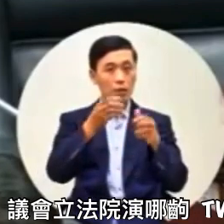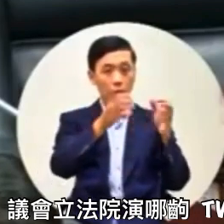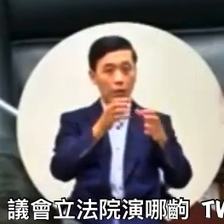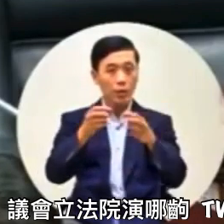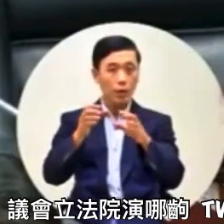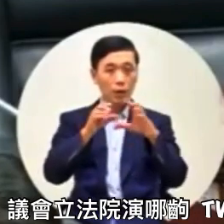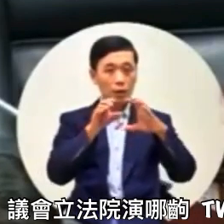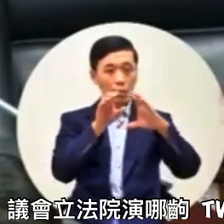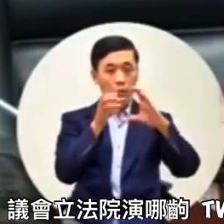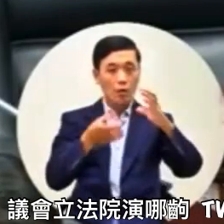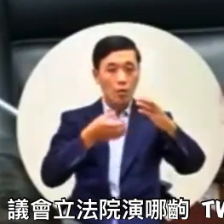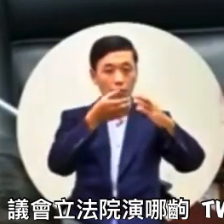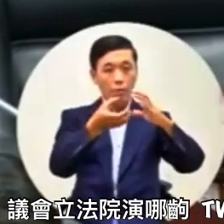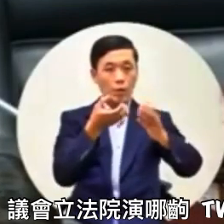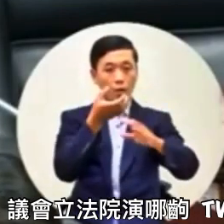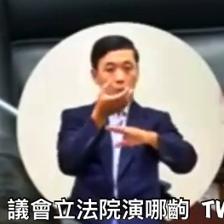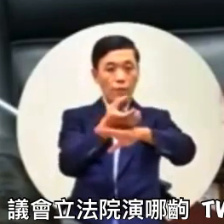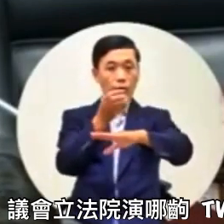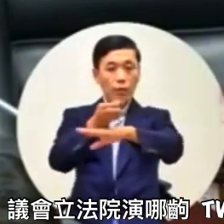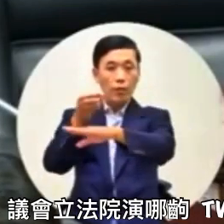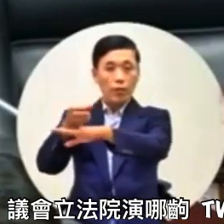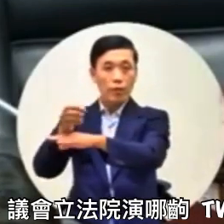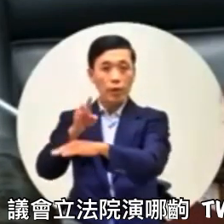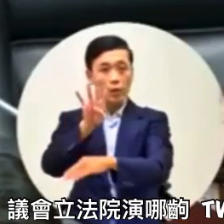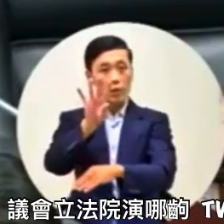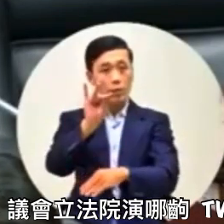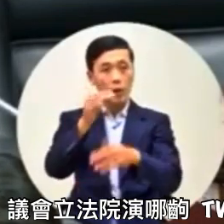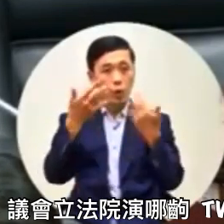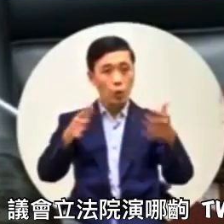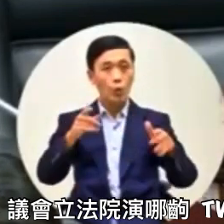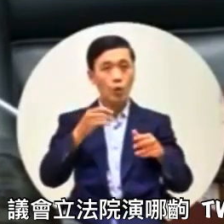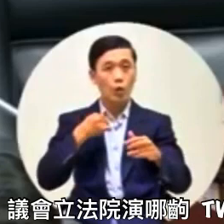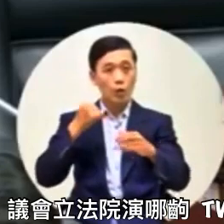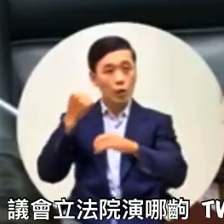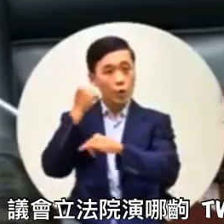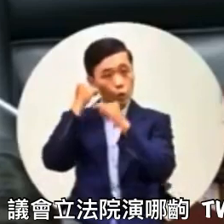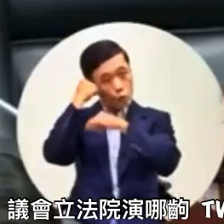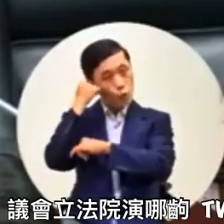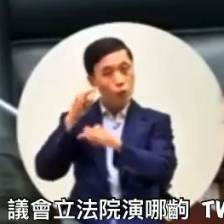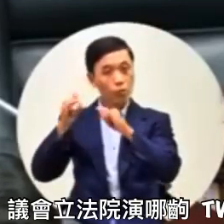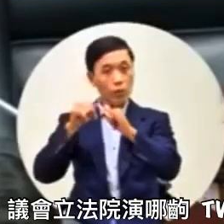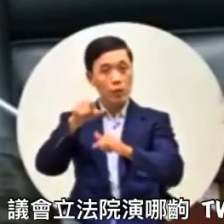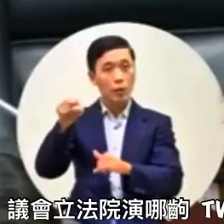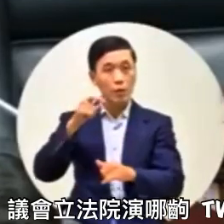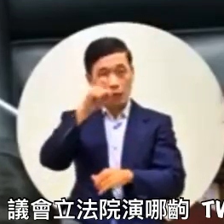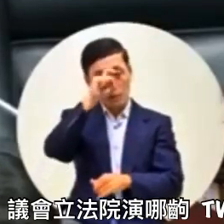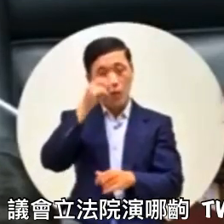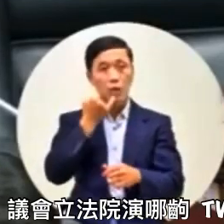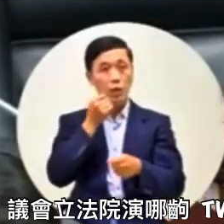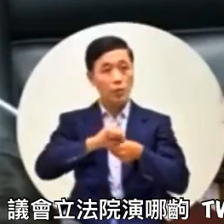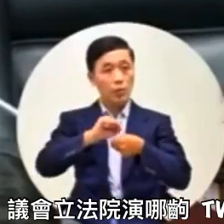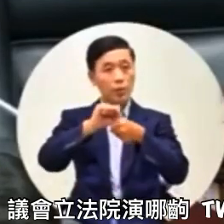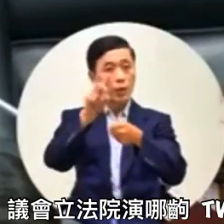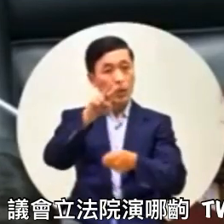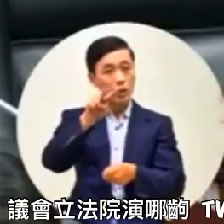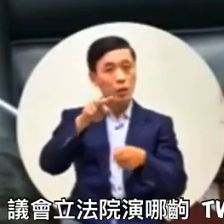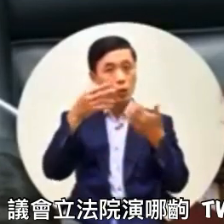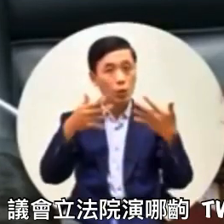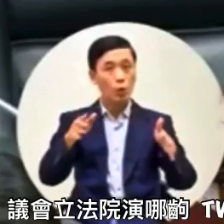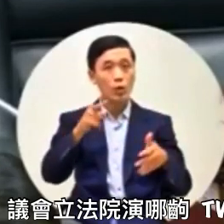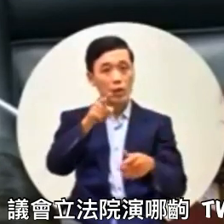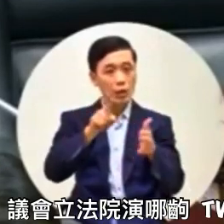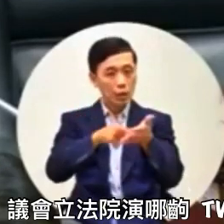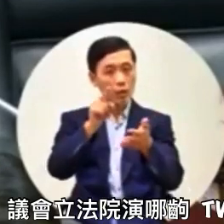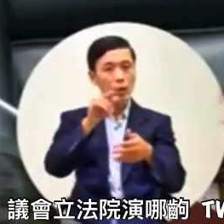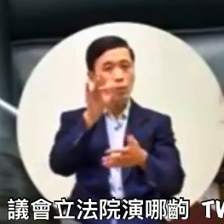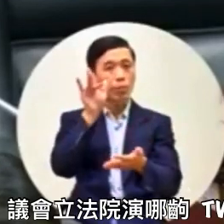了，但是我们乡亲是希望说可以达到2000多位，你就一改的这个头嘛，你